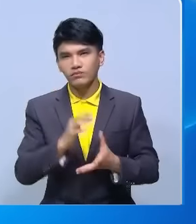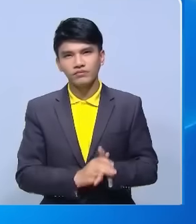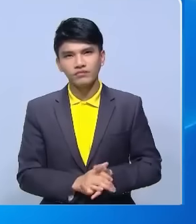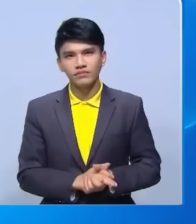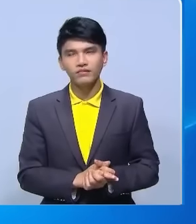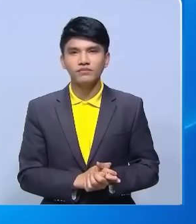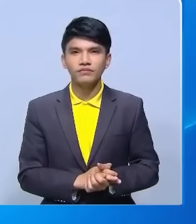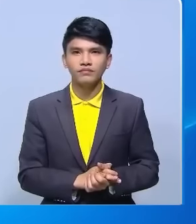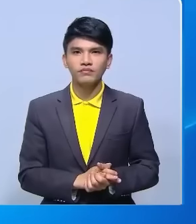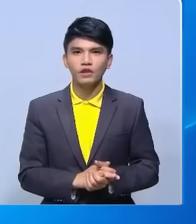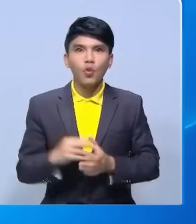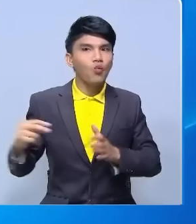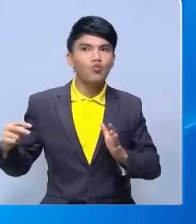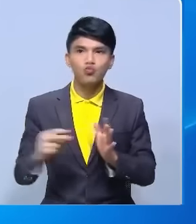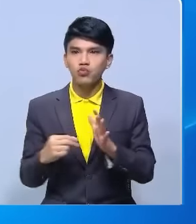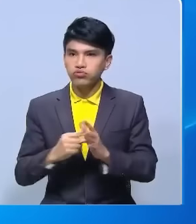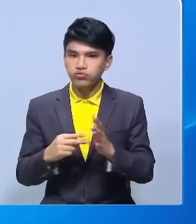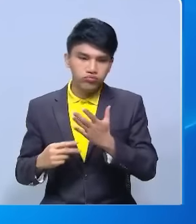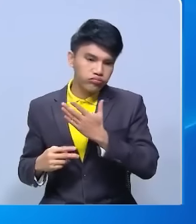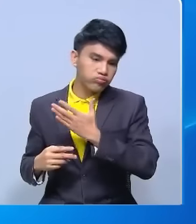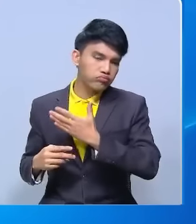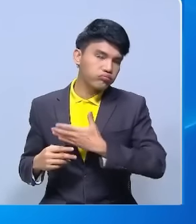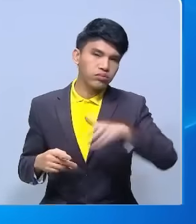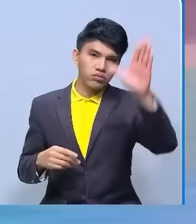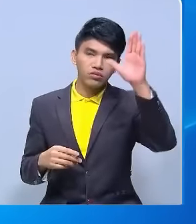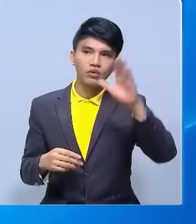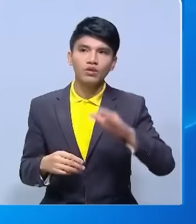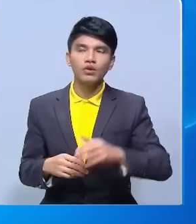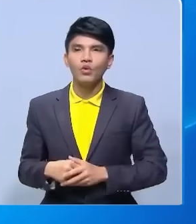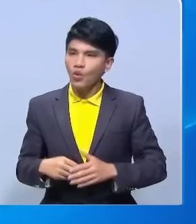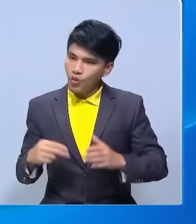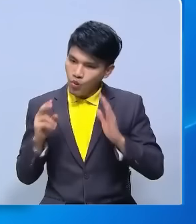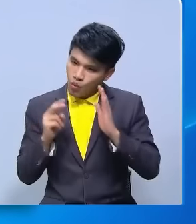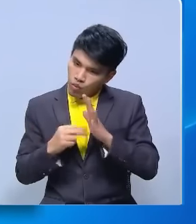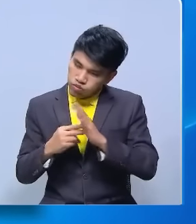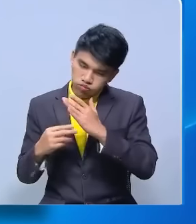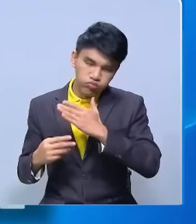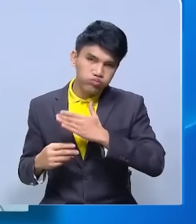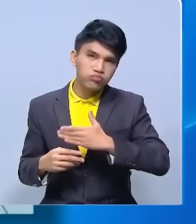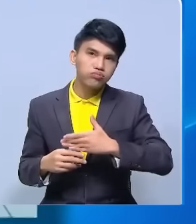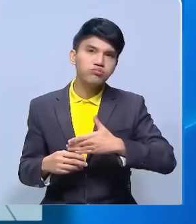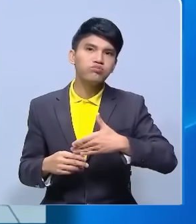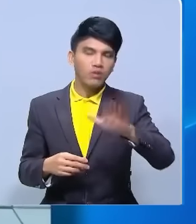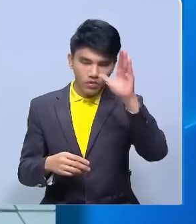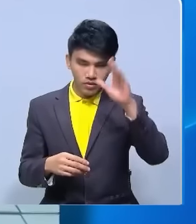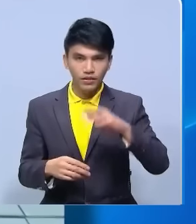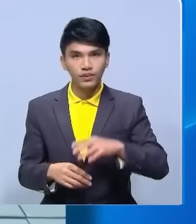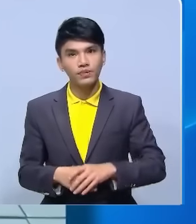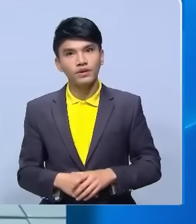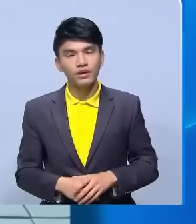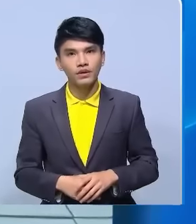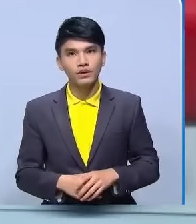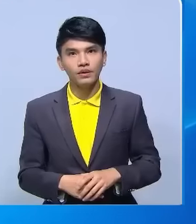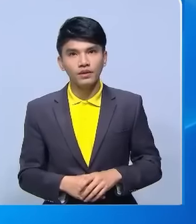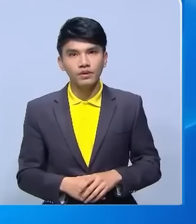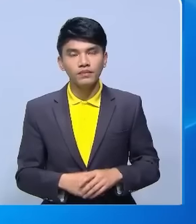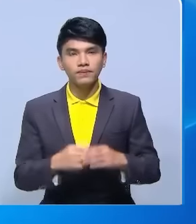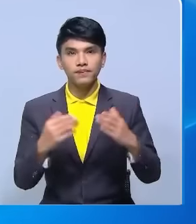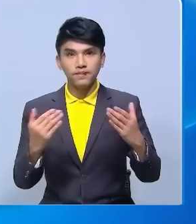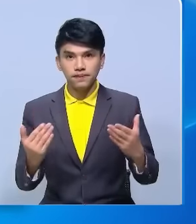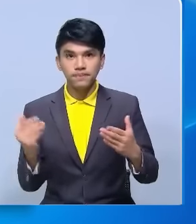เผอใส่เกียหมาเลย 4ค 100เลยต้องบอกแบบนี้คุณผู้ชมคะวิ่งเร็วมากหลบหนีข้ามถนนไปเลยนะแต่สุดท้ายคุณรู้